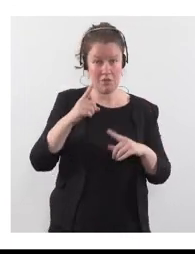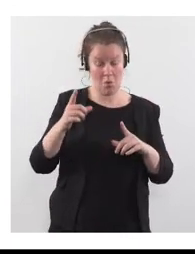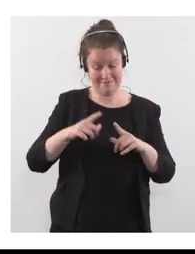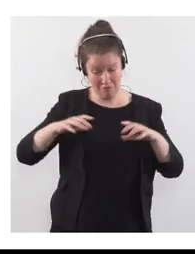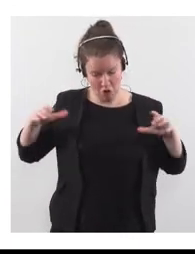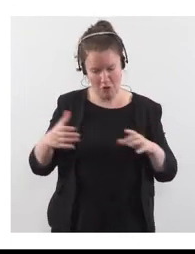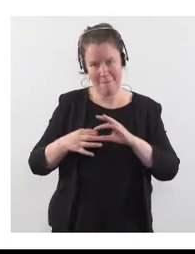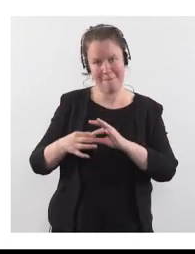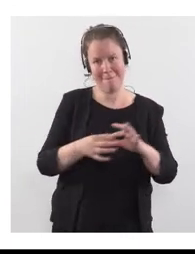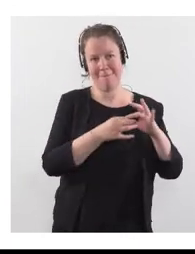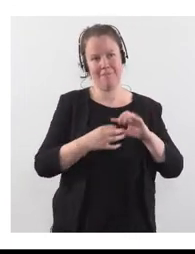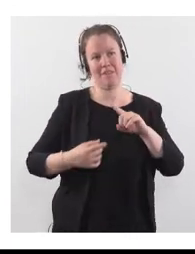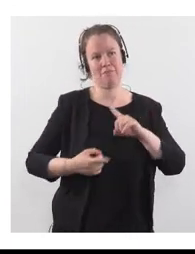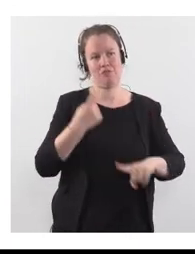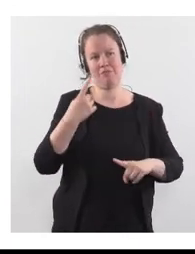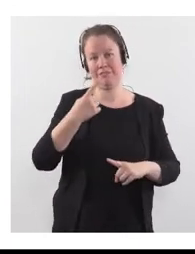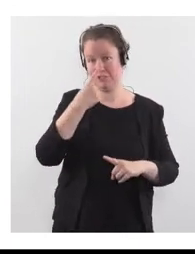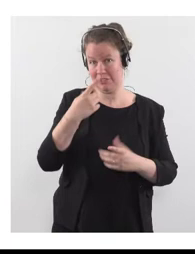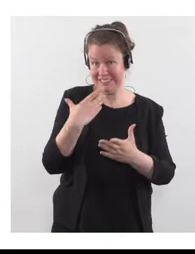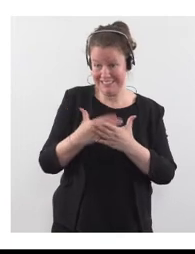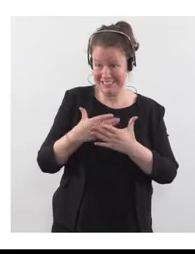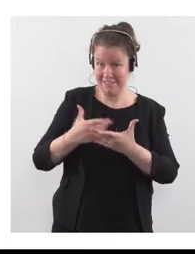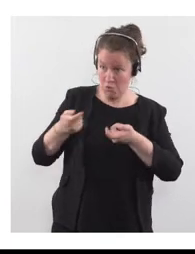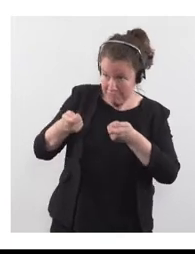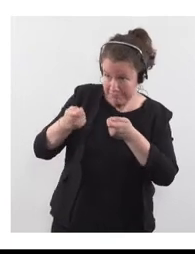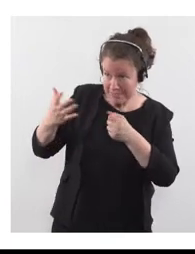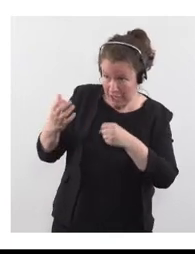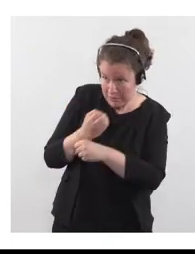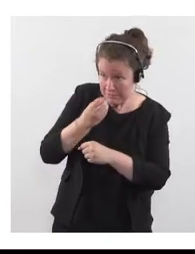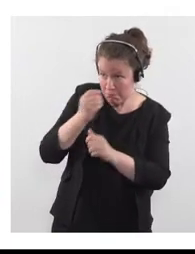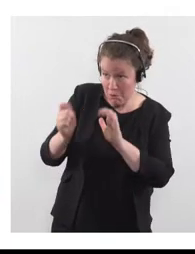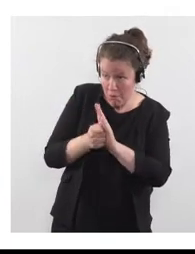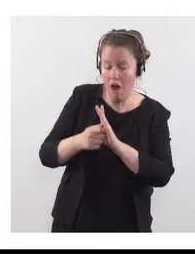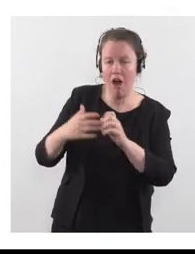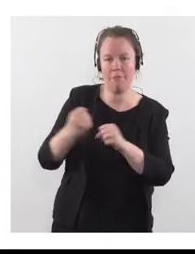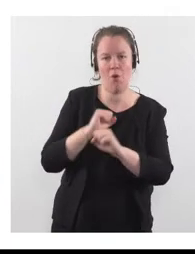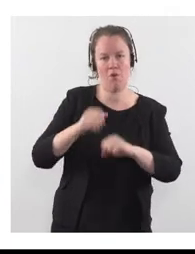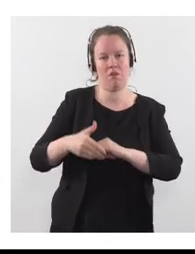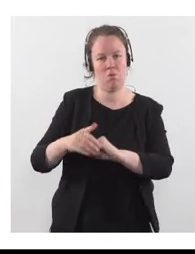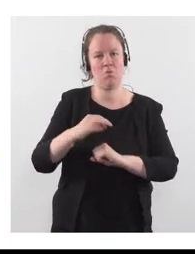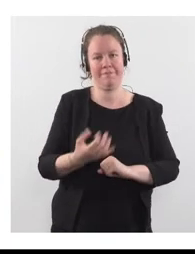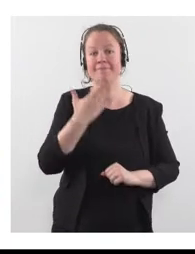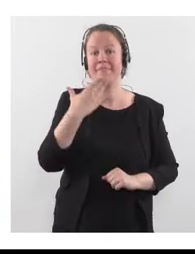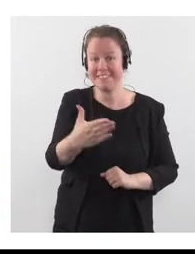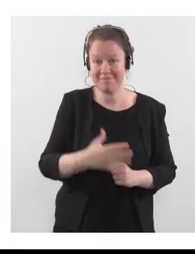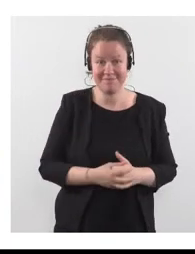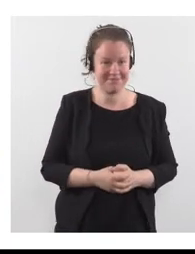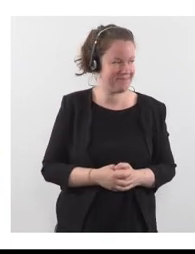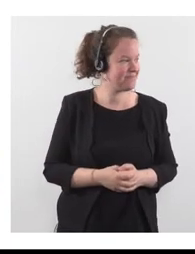ensemble. Il faut exercer la bonne pression au bon moment et ça peut aider. Merci beaucoup.